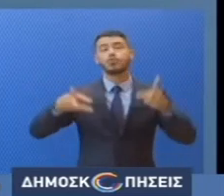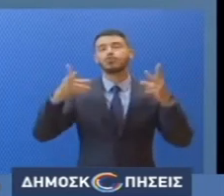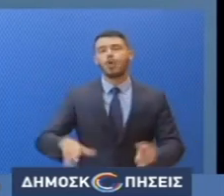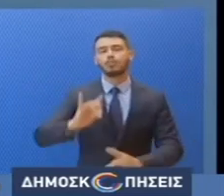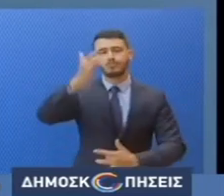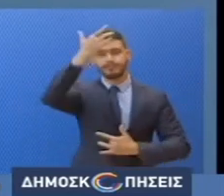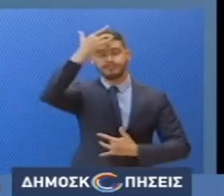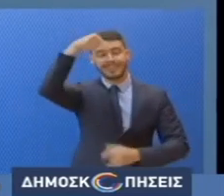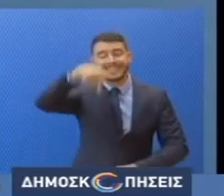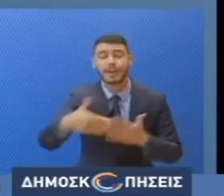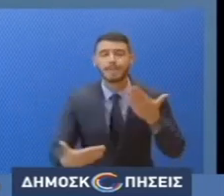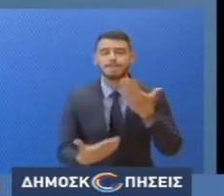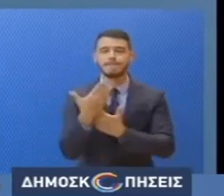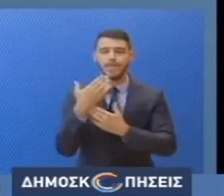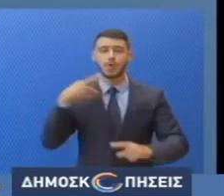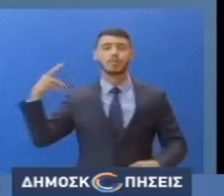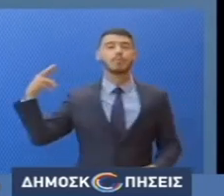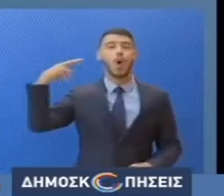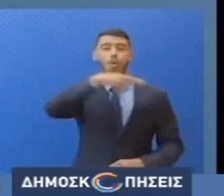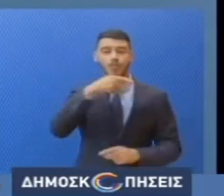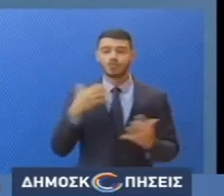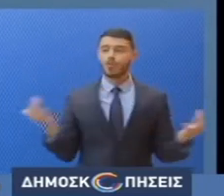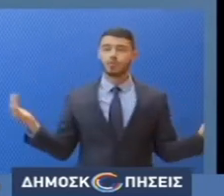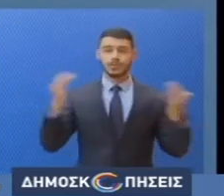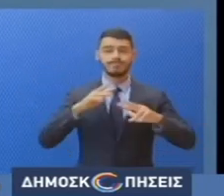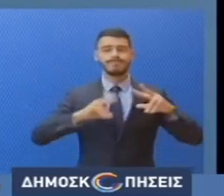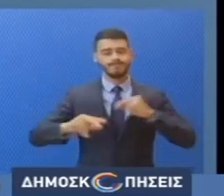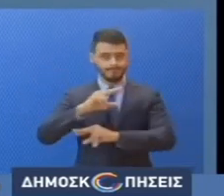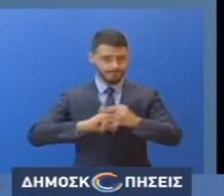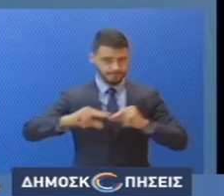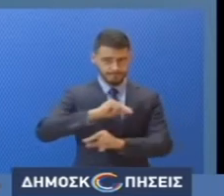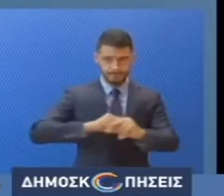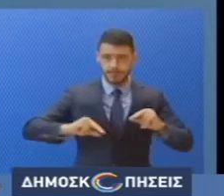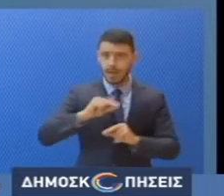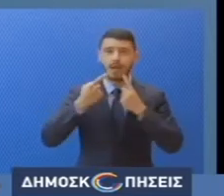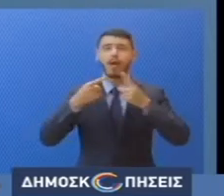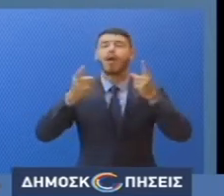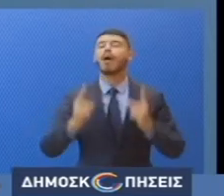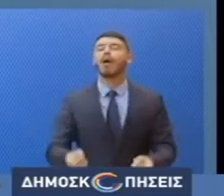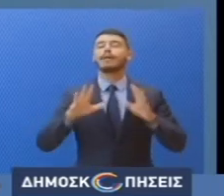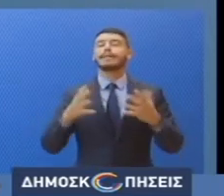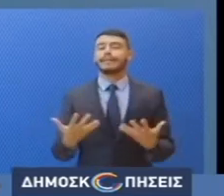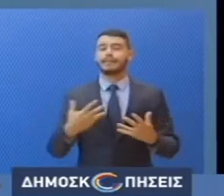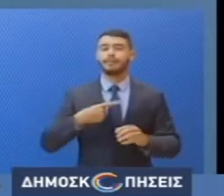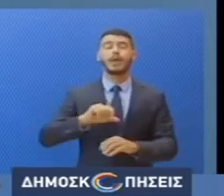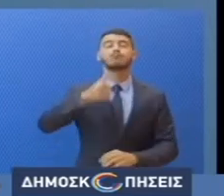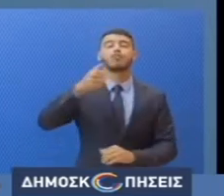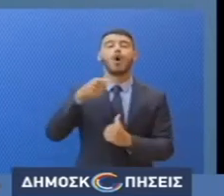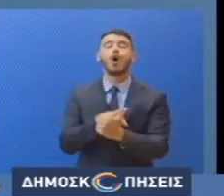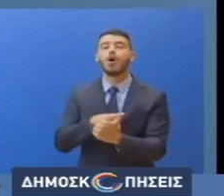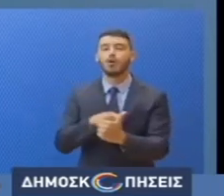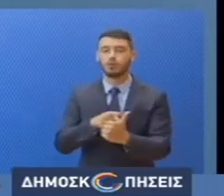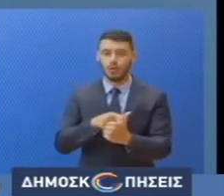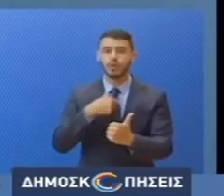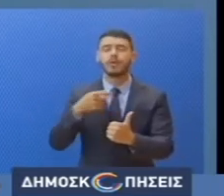πρωί, πραγματοποιήθηκε νέα σύσκεψη υπό τον Πρωθυπουργό, στην οποία αποφασίστηκαν τα εξής. Πρώτον, εντείνονται οι στοχευμένοι